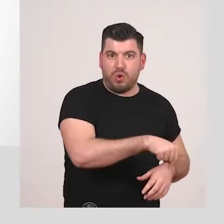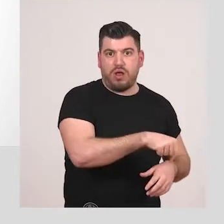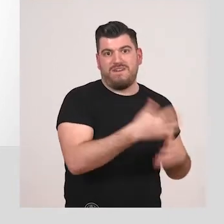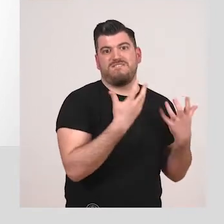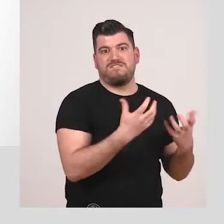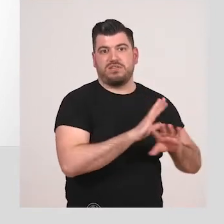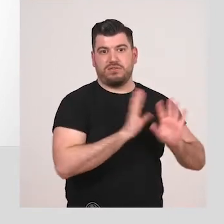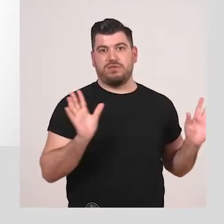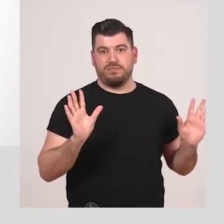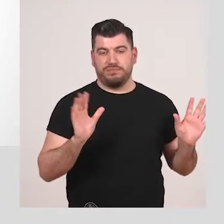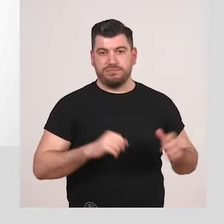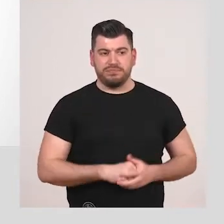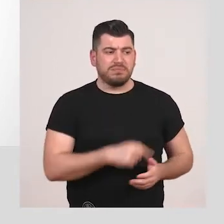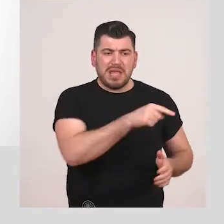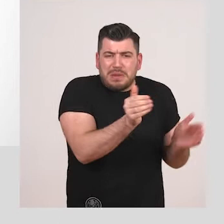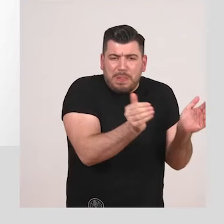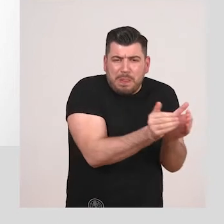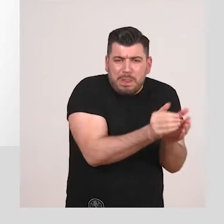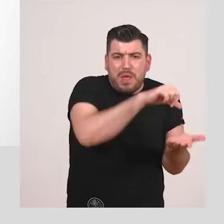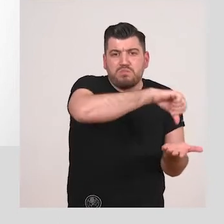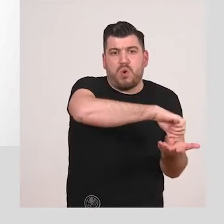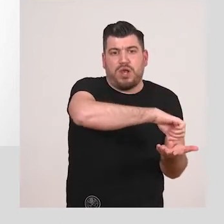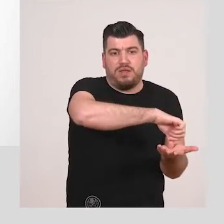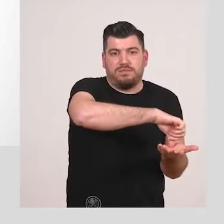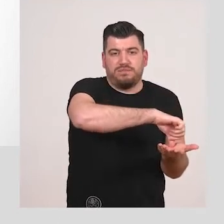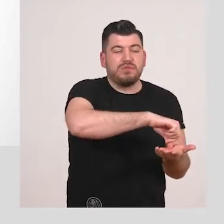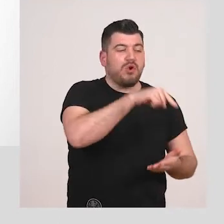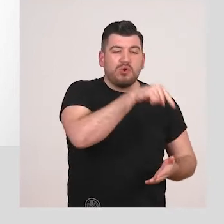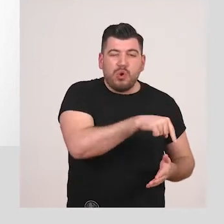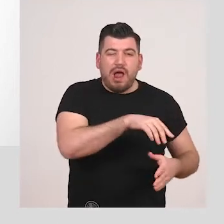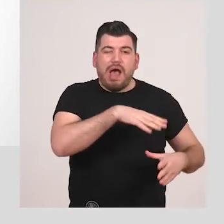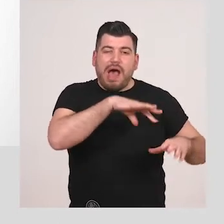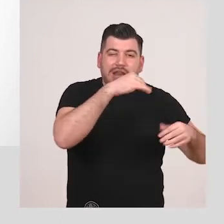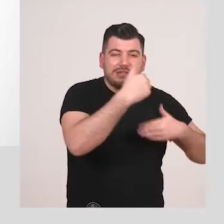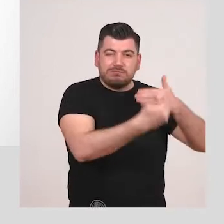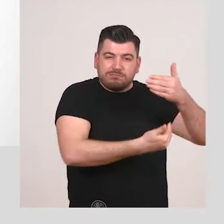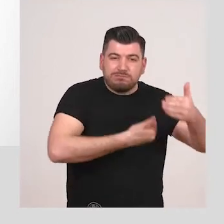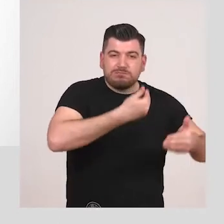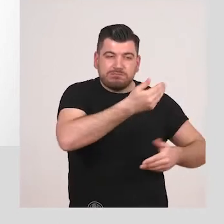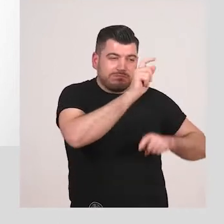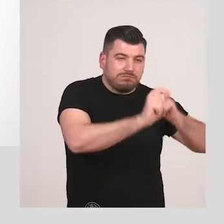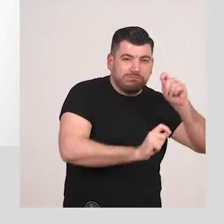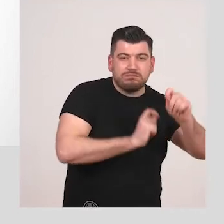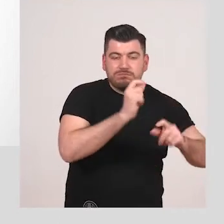πόλη κράτος. Τώρα ξεκινάει και διαμορφώνει σιγά σιγά τη δημοκρατία,